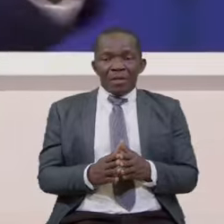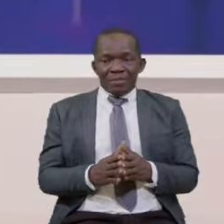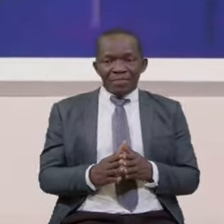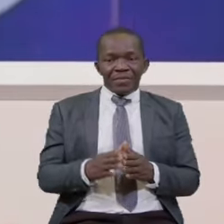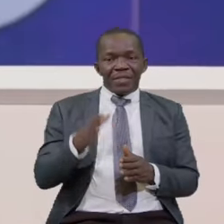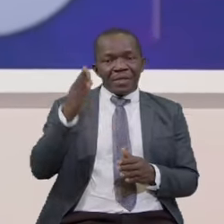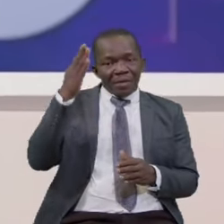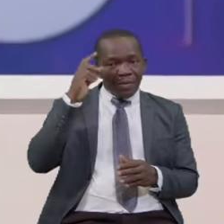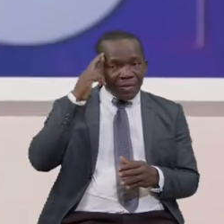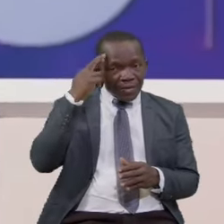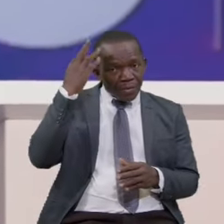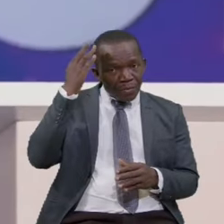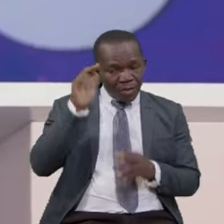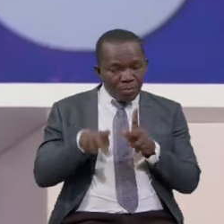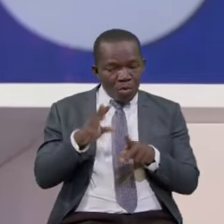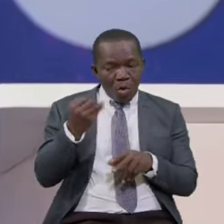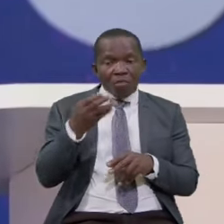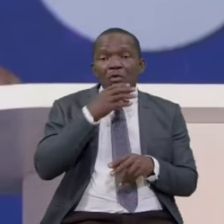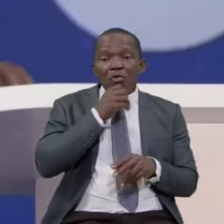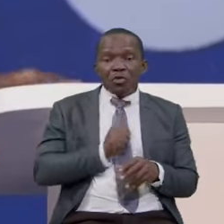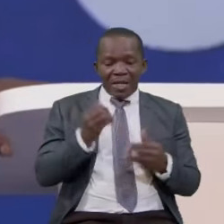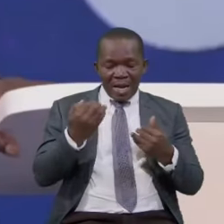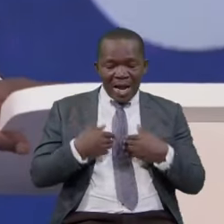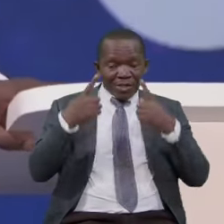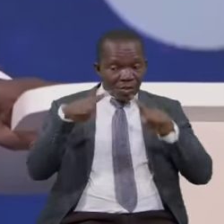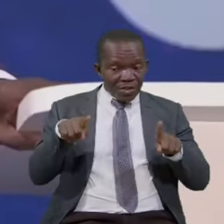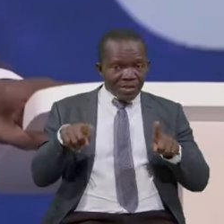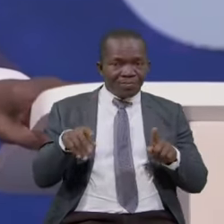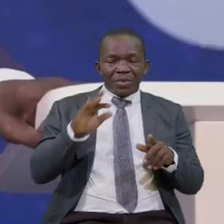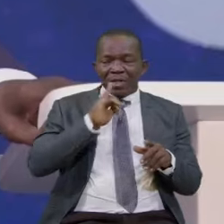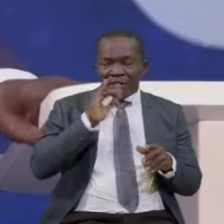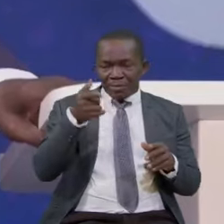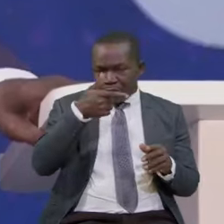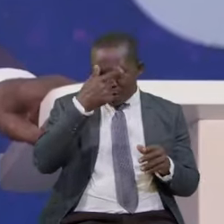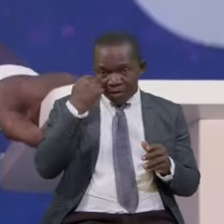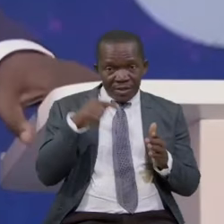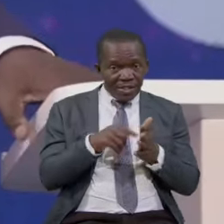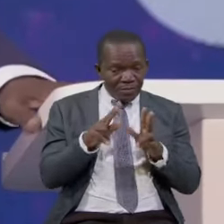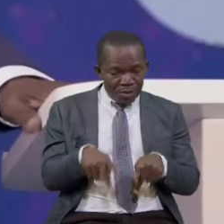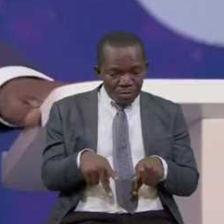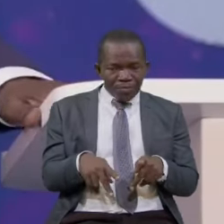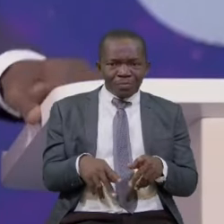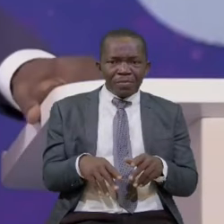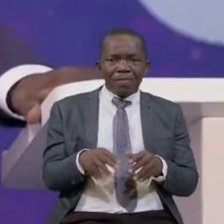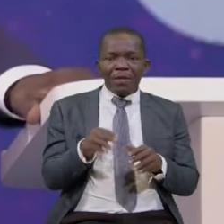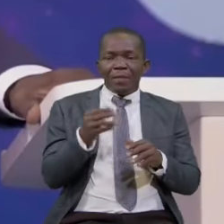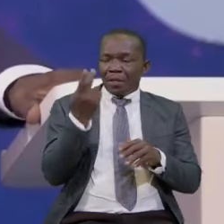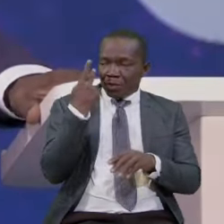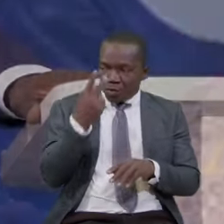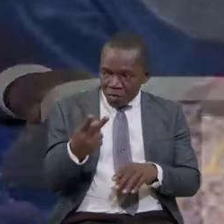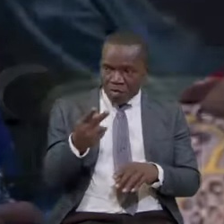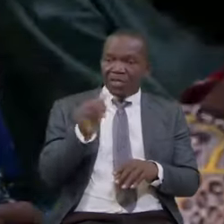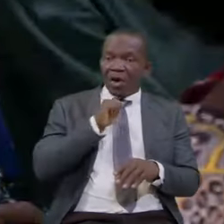du succès c'est parce qu'à tout moment il pouvait supporter comme celui qui voyant celui qui est